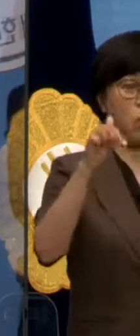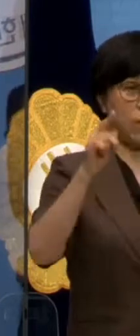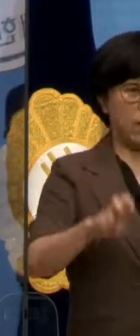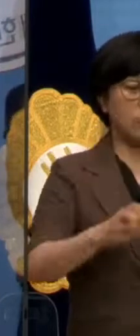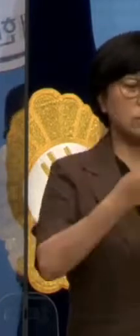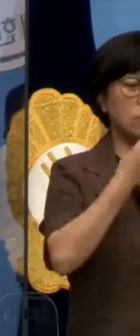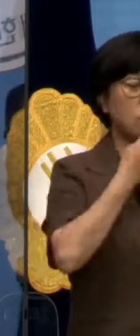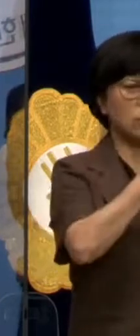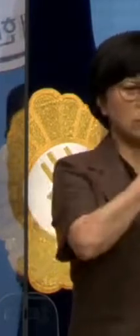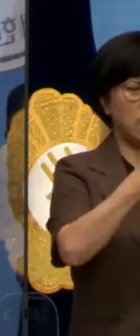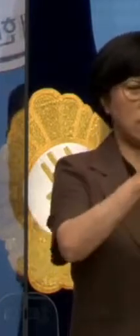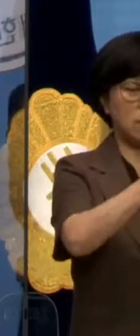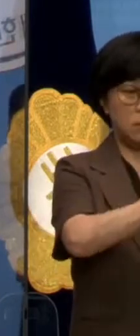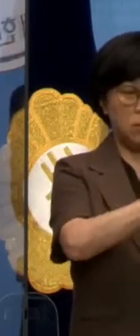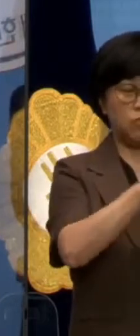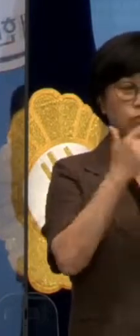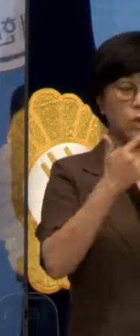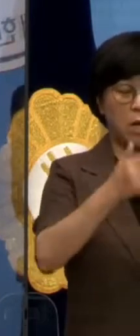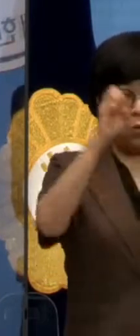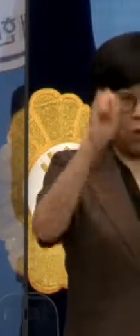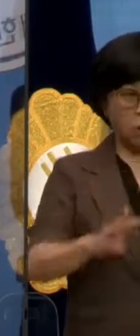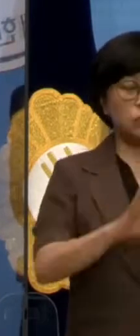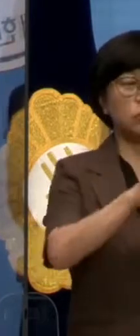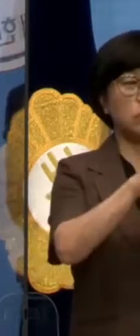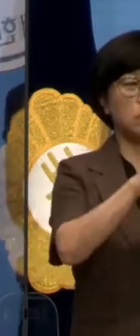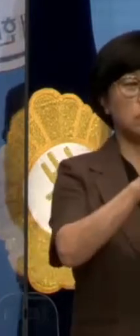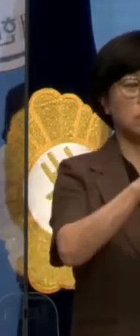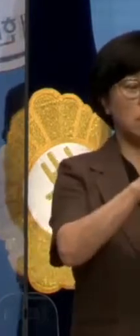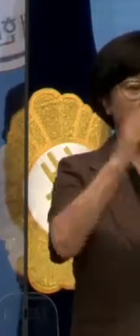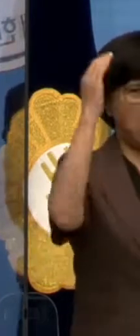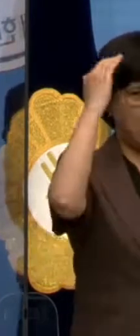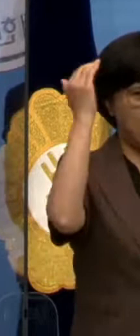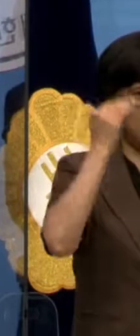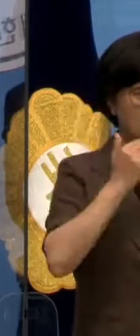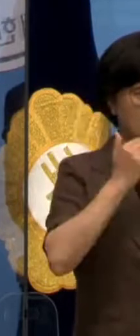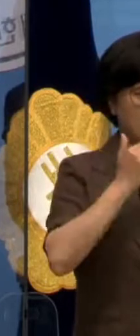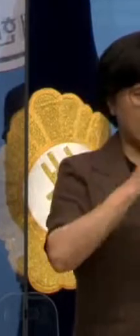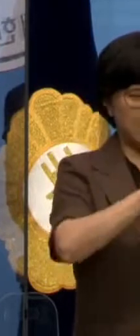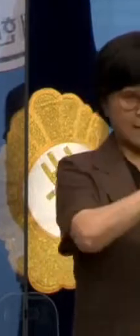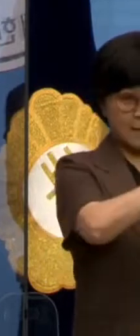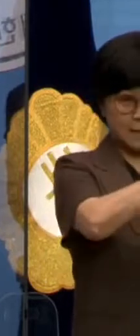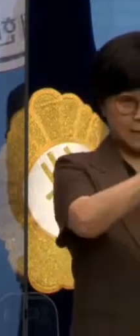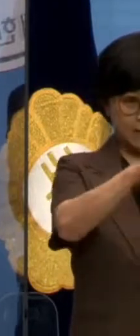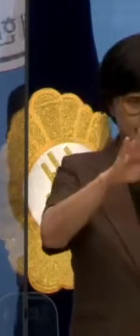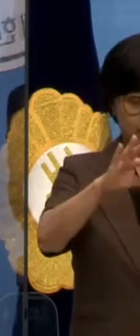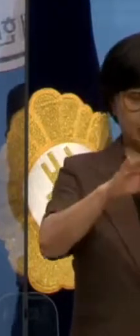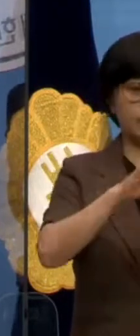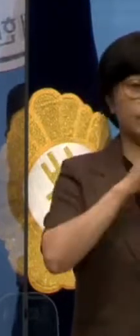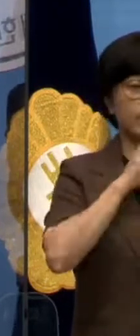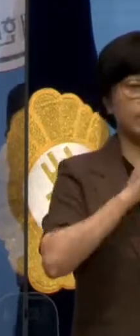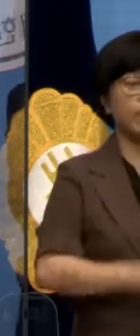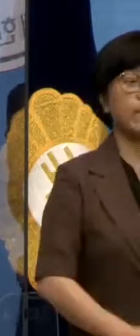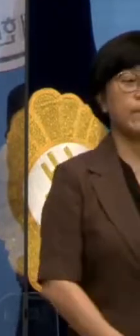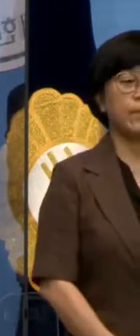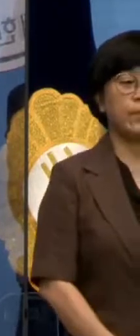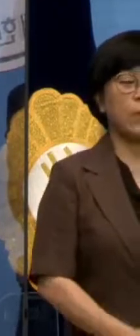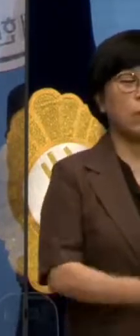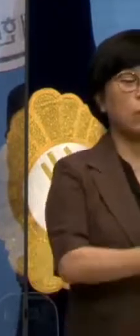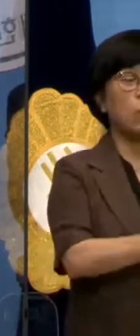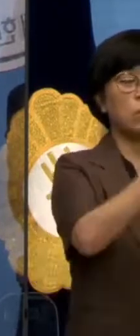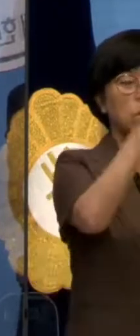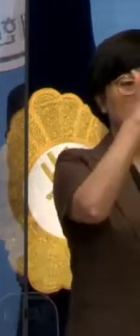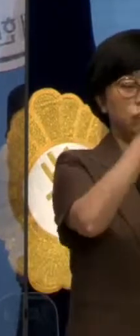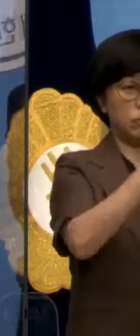서울, 대전, 대구, 부산, 광주 등을 잇는 대한민국의 대동맥입니다. 하지만 도시의